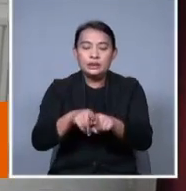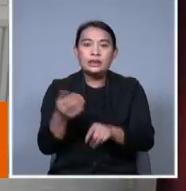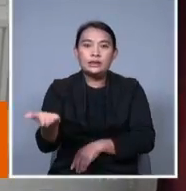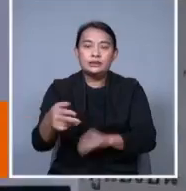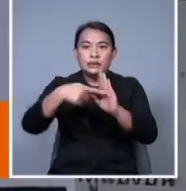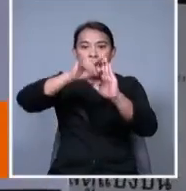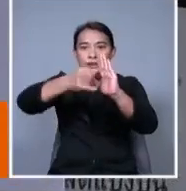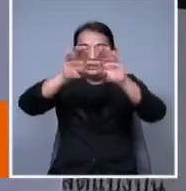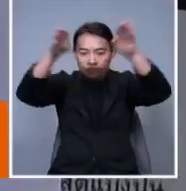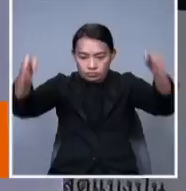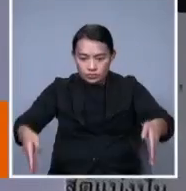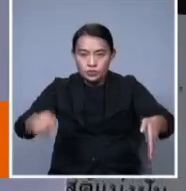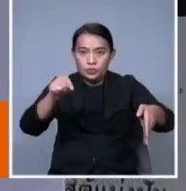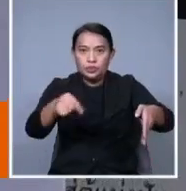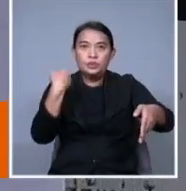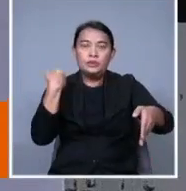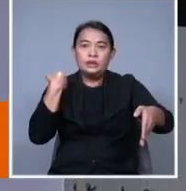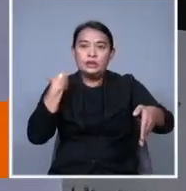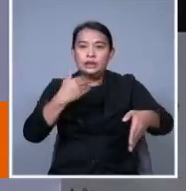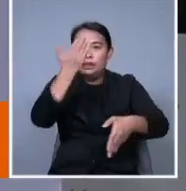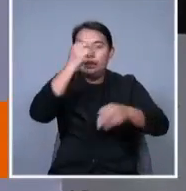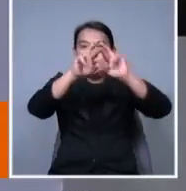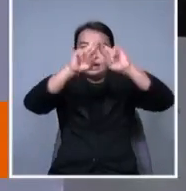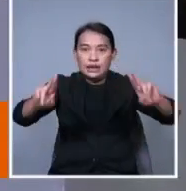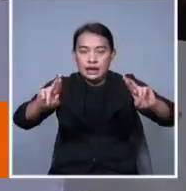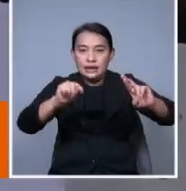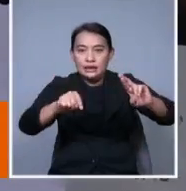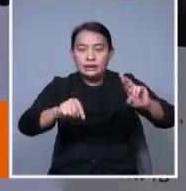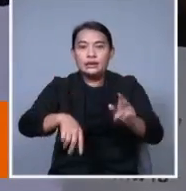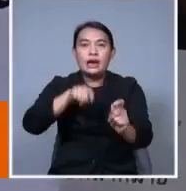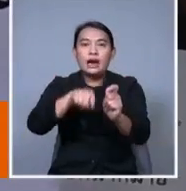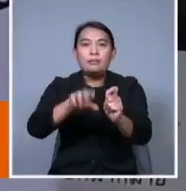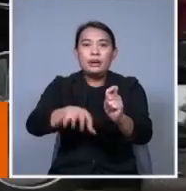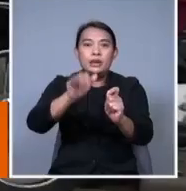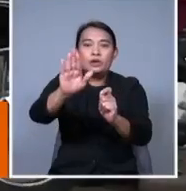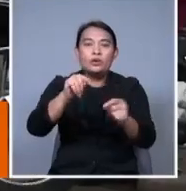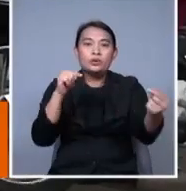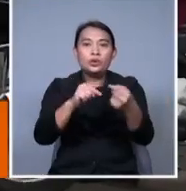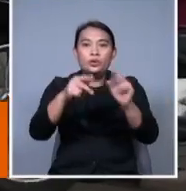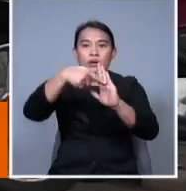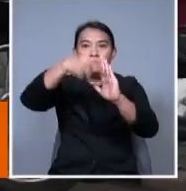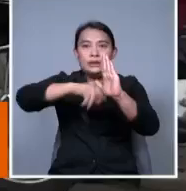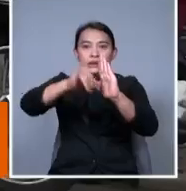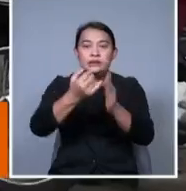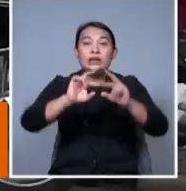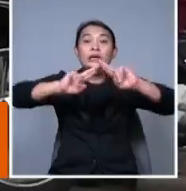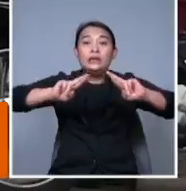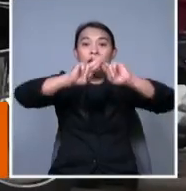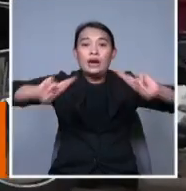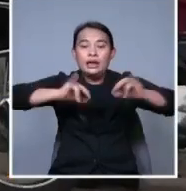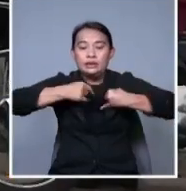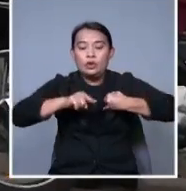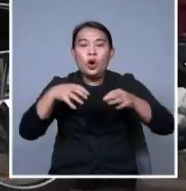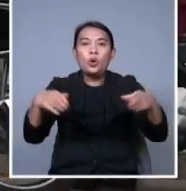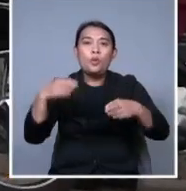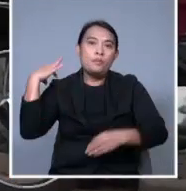งปันน้ำใจสู้ภัยโควิด -19 ตั้งอยู่หน้าร้านอาหารในเขตเทศบาลเมืองพิจิตรครับหลังจากเจ้าของร้านร่วมกันกับกลุ่มจิตอาสา